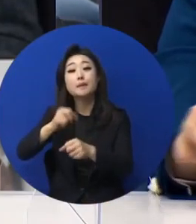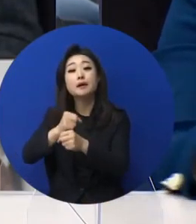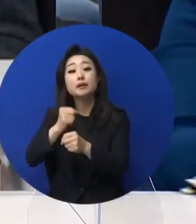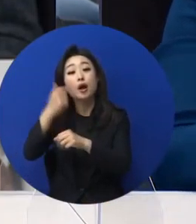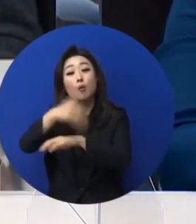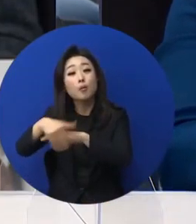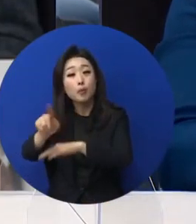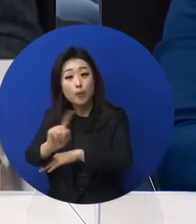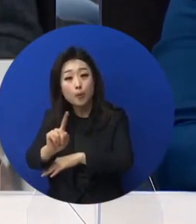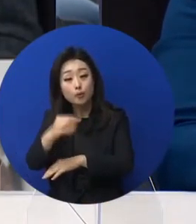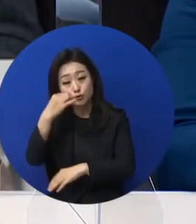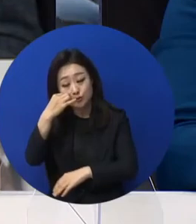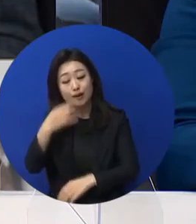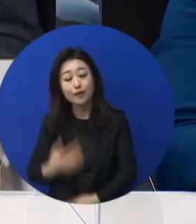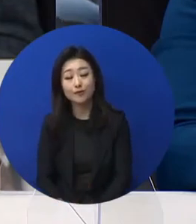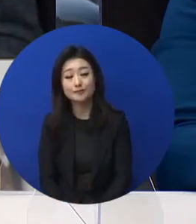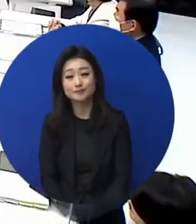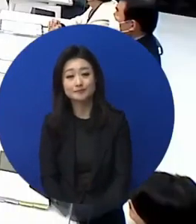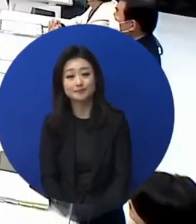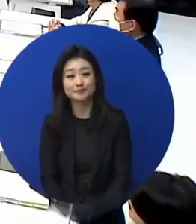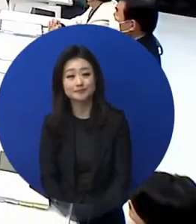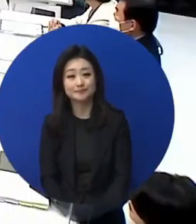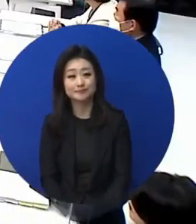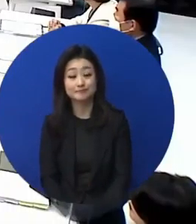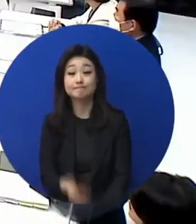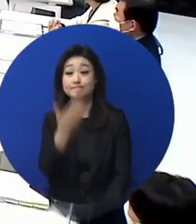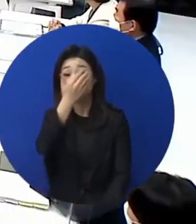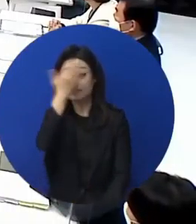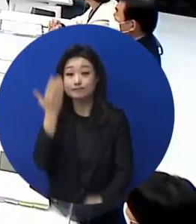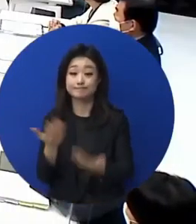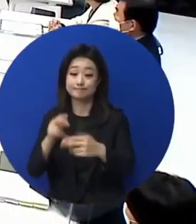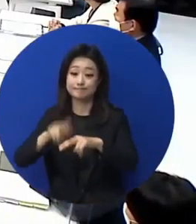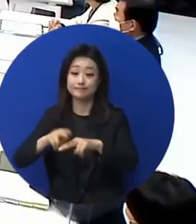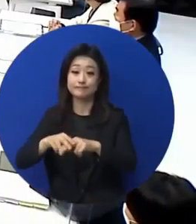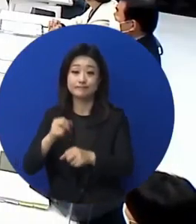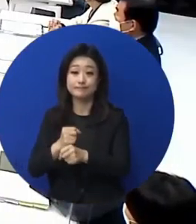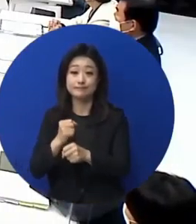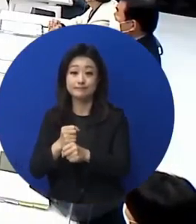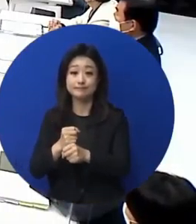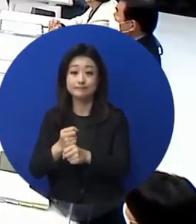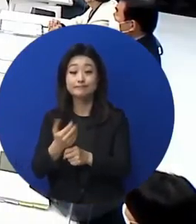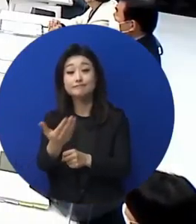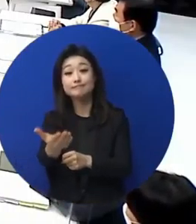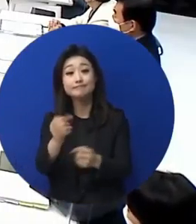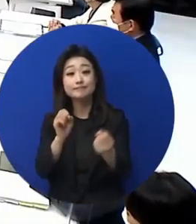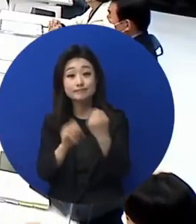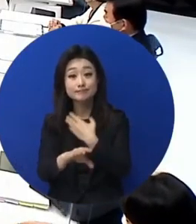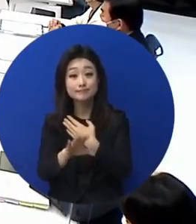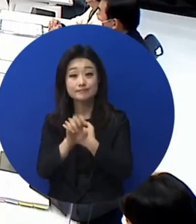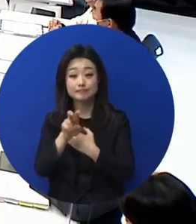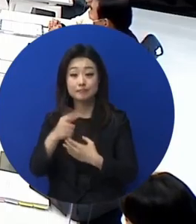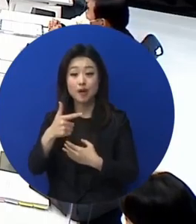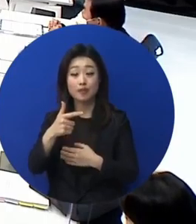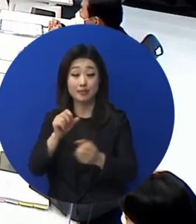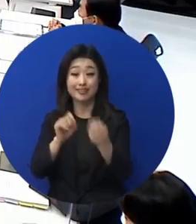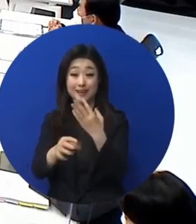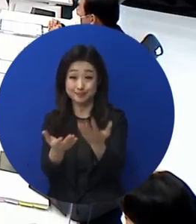늘리실 계획이신지 궁금합니다. 네, 청년 일자리 창출과 관련해서 먼저 변성환 후보자 답변해 주시겠습니까?